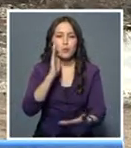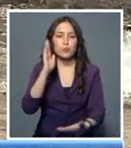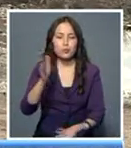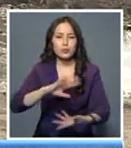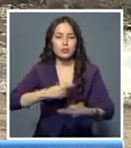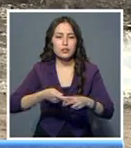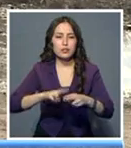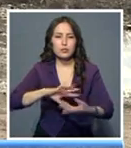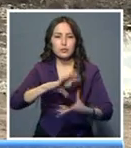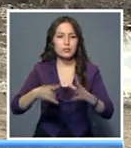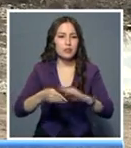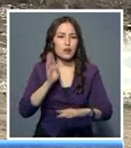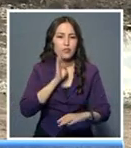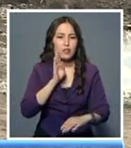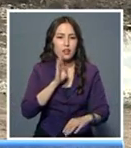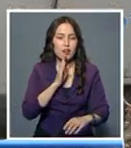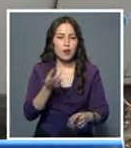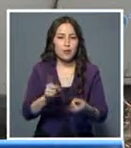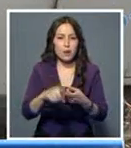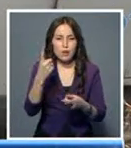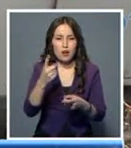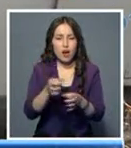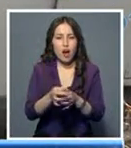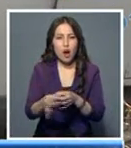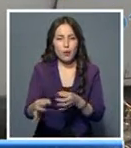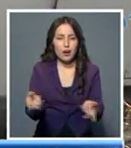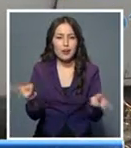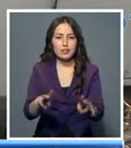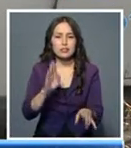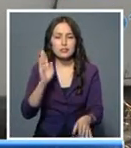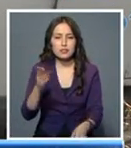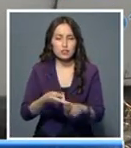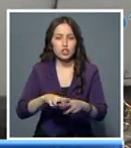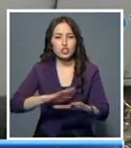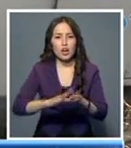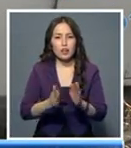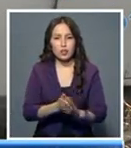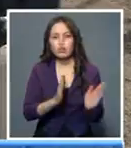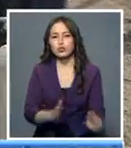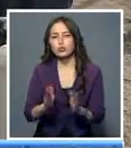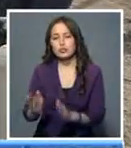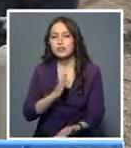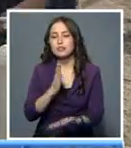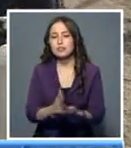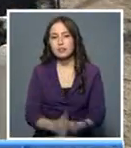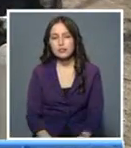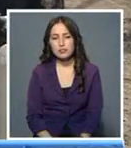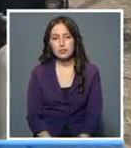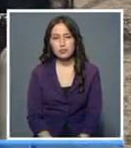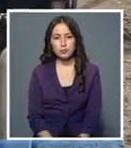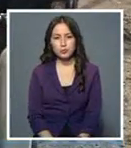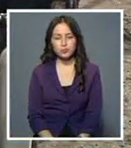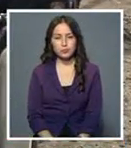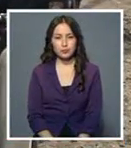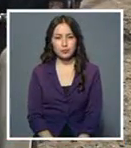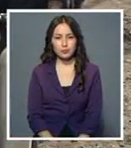бойынша қазір тасқын судың құрсауында бір ауыл ғана қалған. Жалпылай алғанда жағдай тұрақталып келеді. Дәуренбек Әбдібек, Қыдырәлі Ахметбеков, Қазақстан